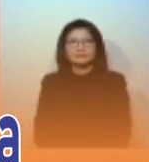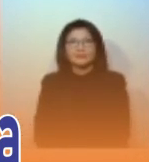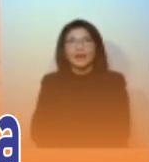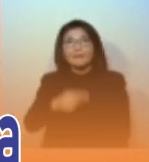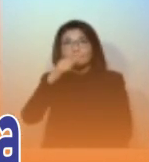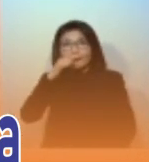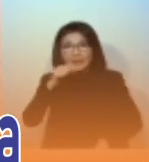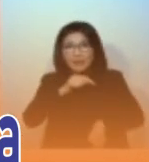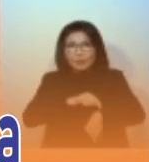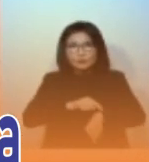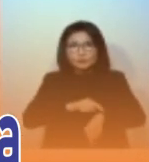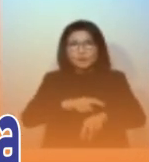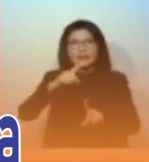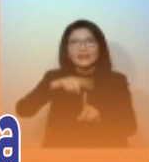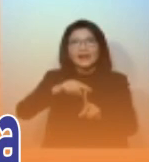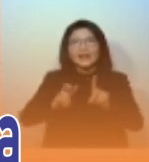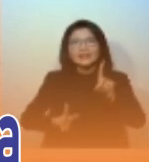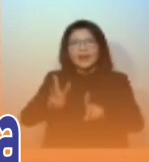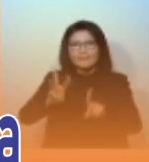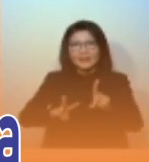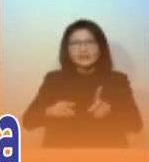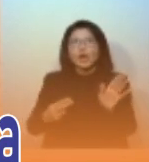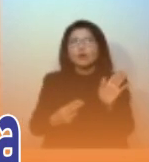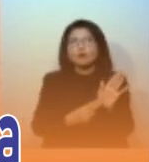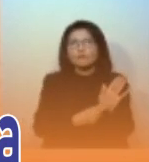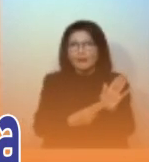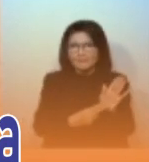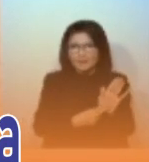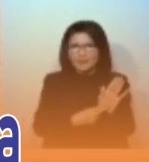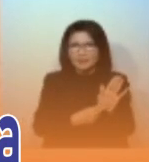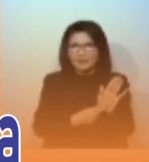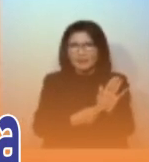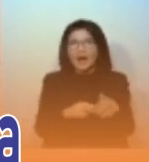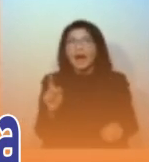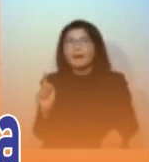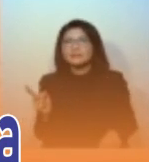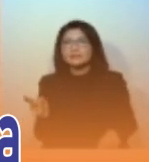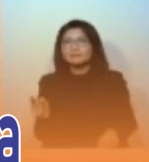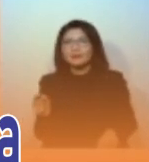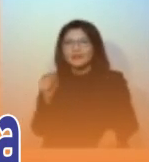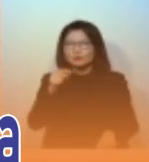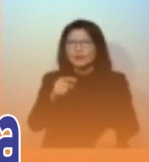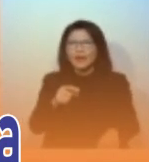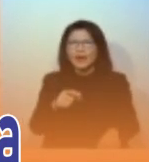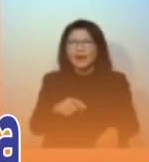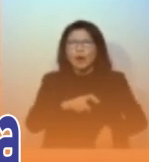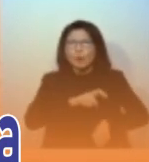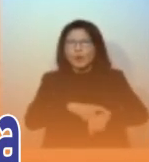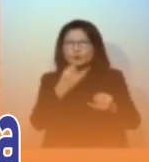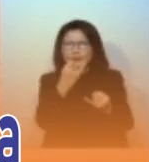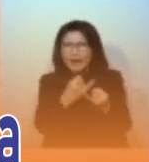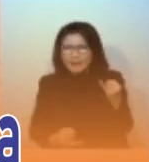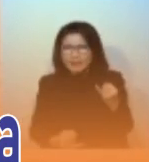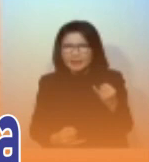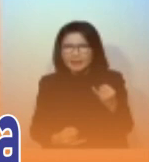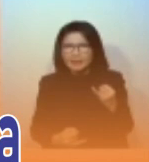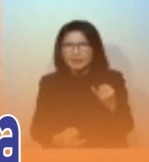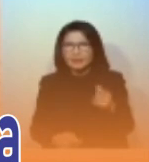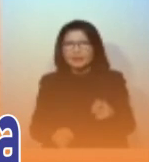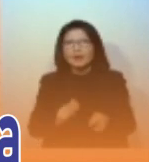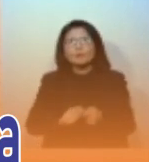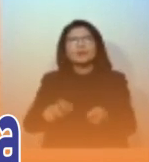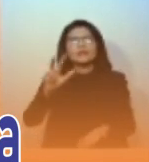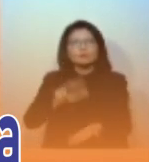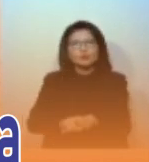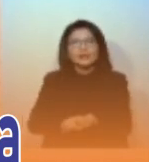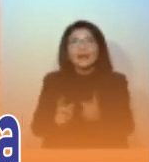waktu sampai dengan tanggal 13 November. Karena di situ adalah waktu terakhir untuk mengambil keputusan bila